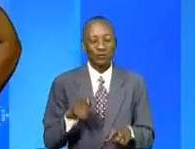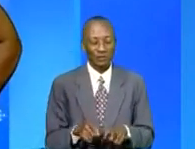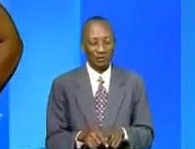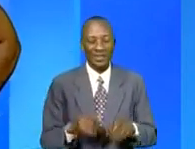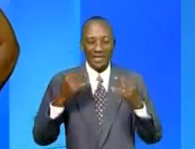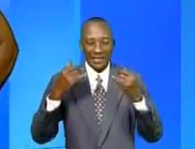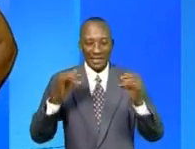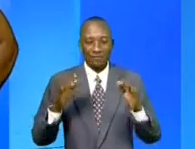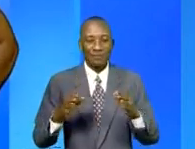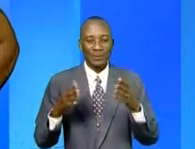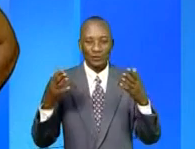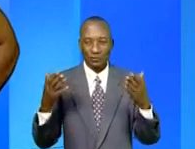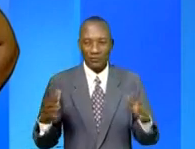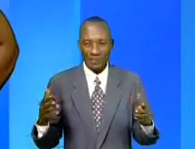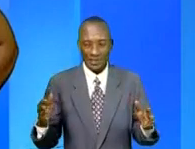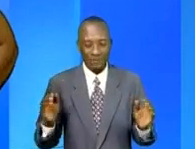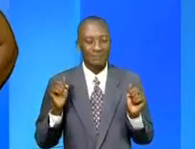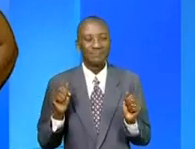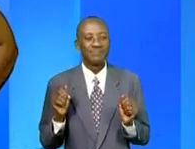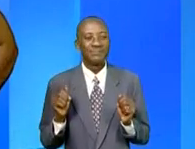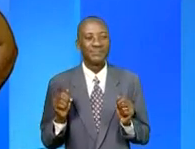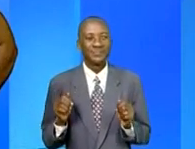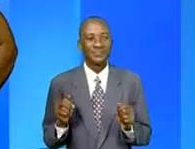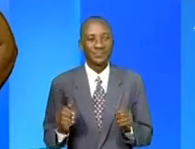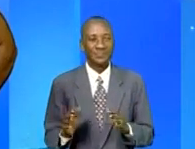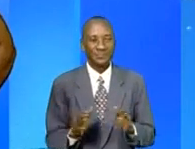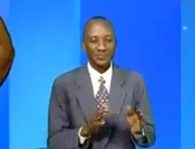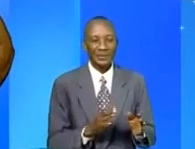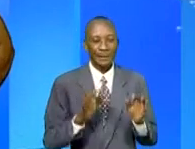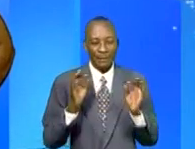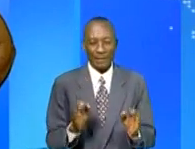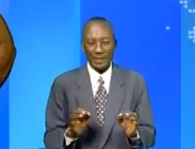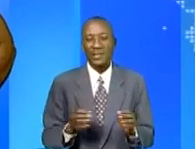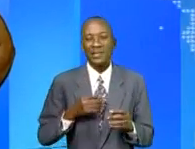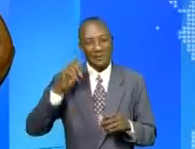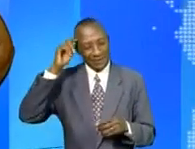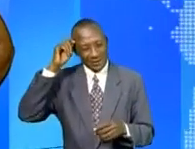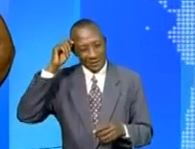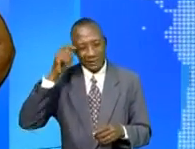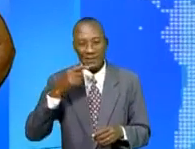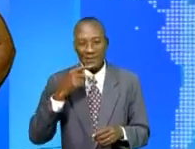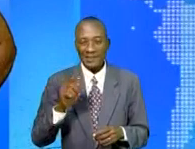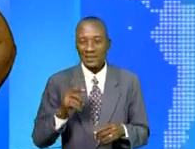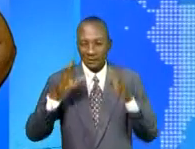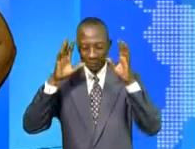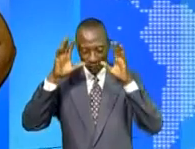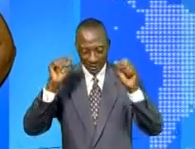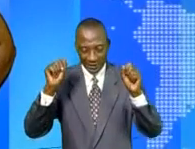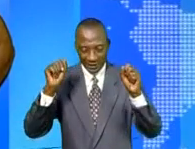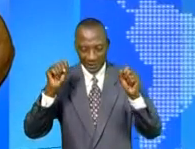titres. Un ouf de soulagement pour la population de la ville de Bounia, dont l'Ituri, bientôt leur entité administrative,